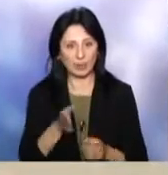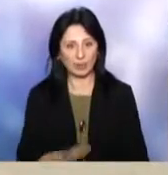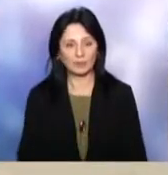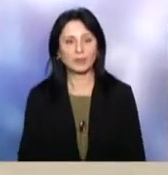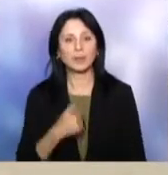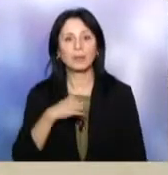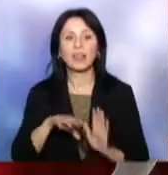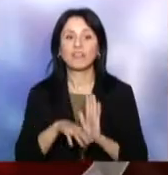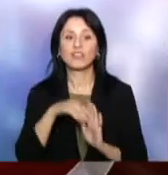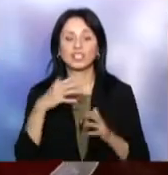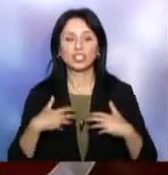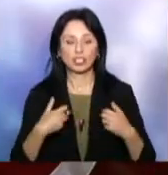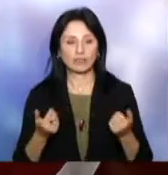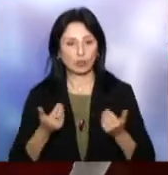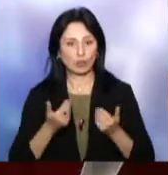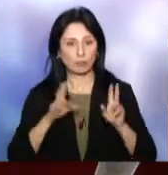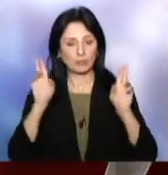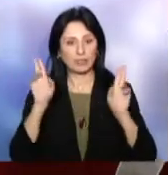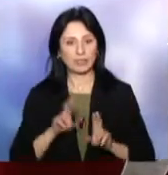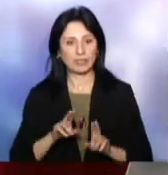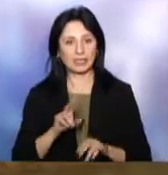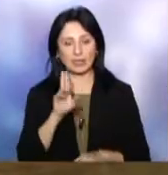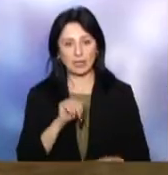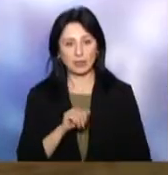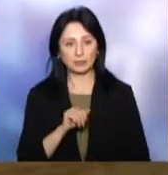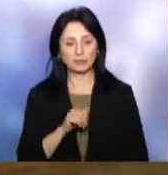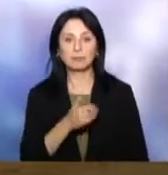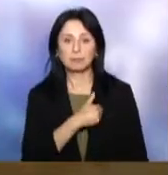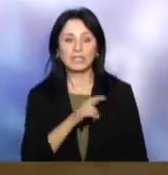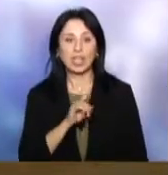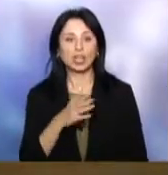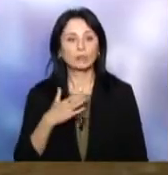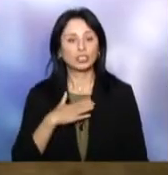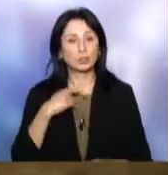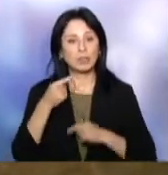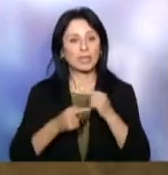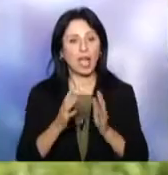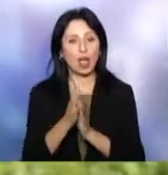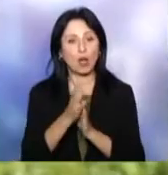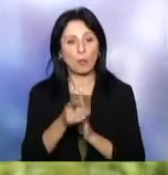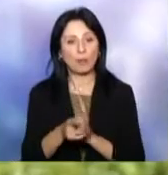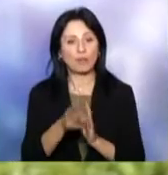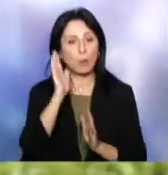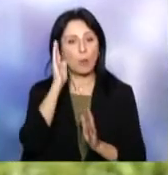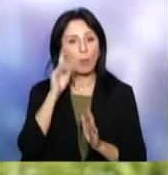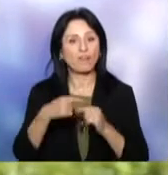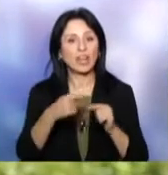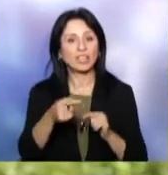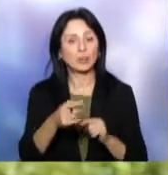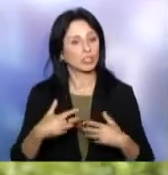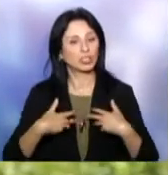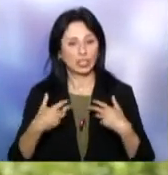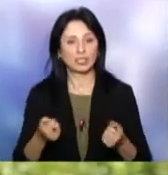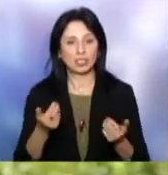მე ვირჩევ ჯანსაღი ცხოვრების წესს და მინდა რომ ჩემი თაობა და მომავალი თაობა იყოს